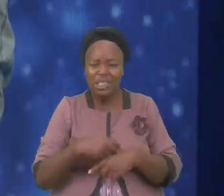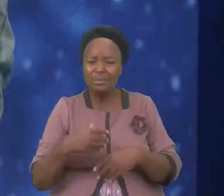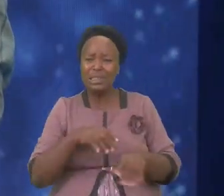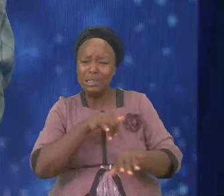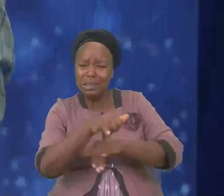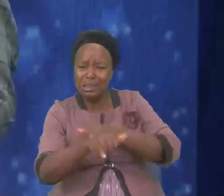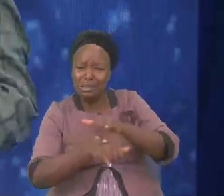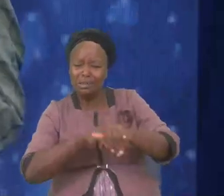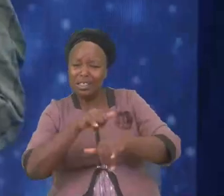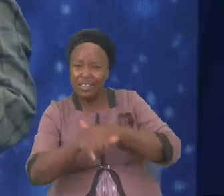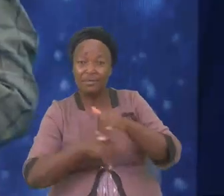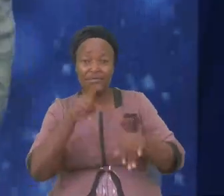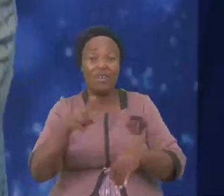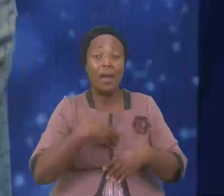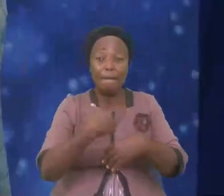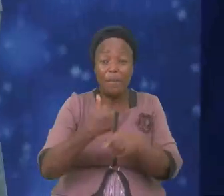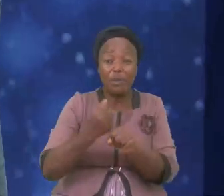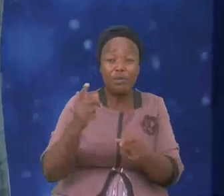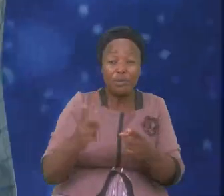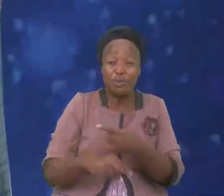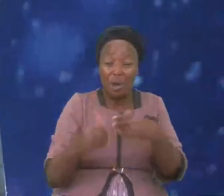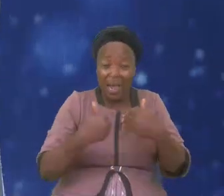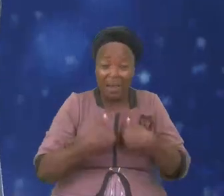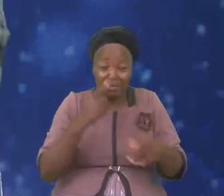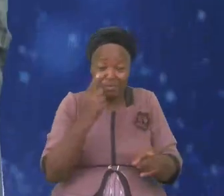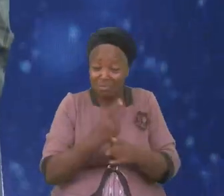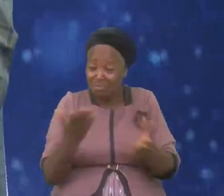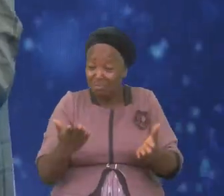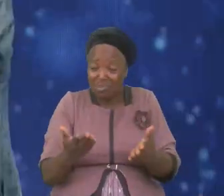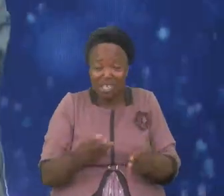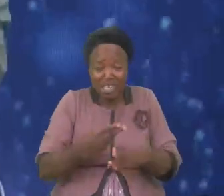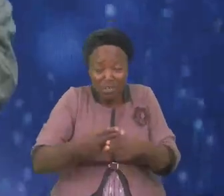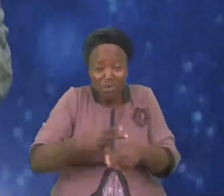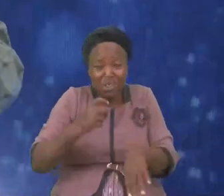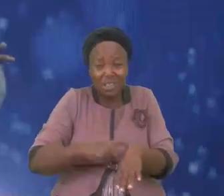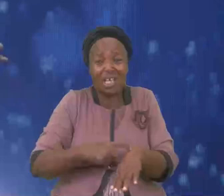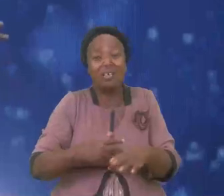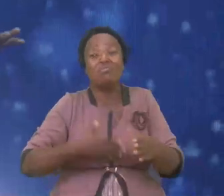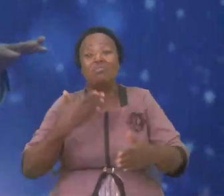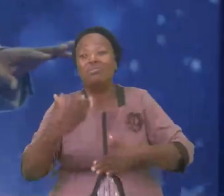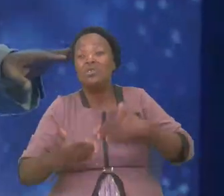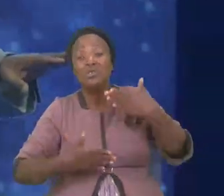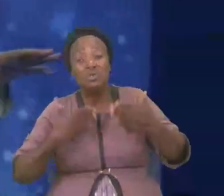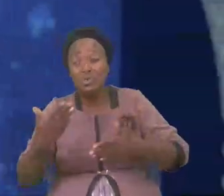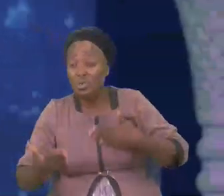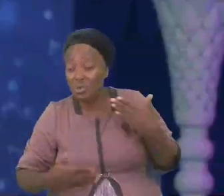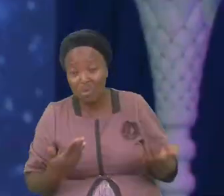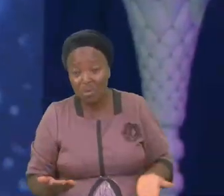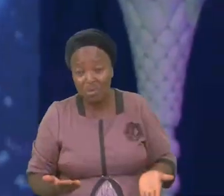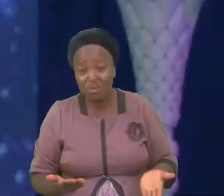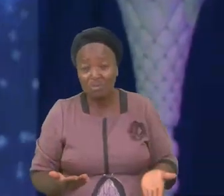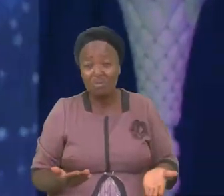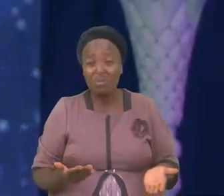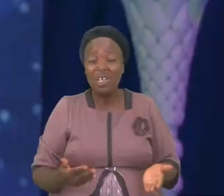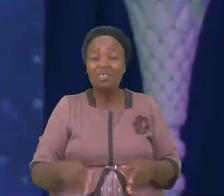te donnera ces choses qui vont t'amener à avoir la joie artificielle. La joie artificielle. Un